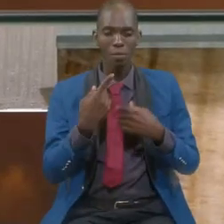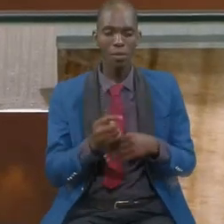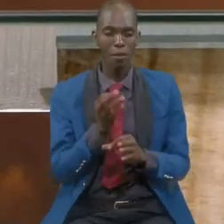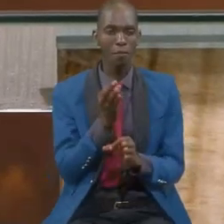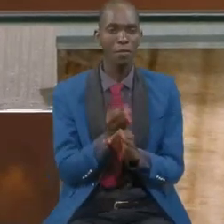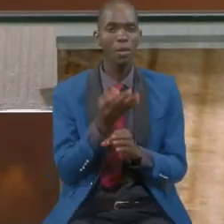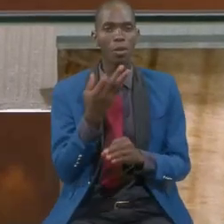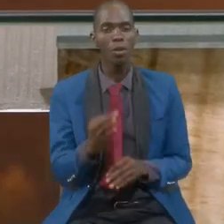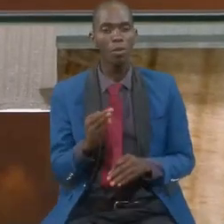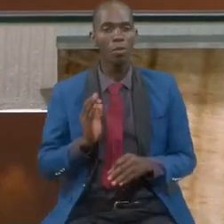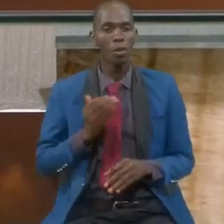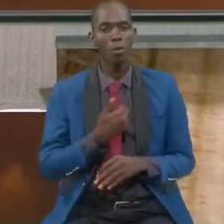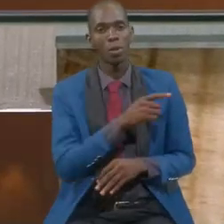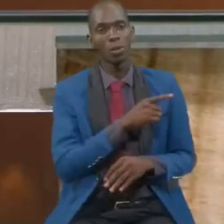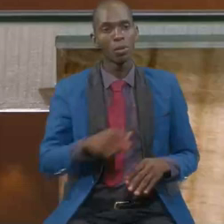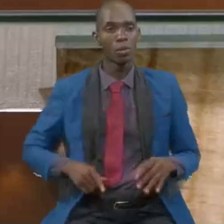Alors,